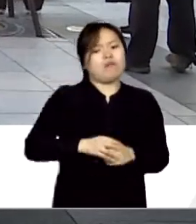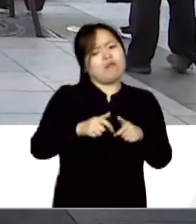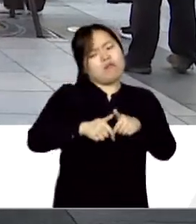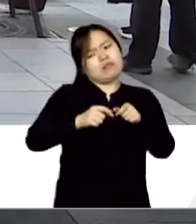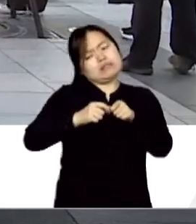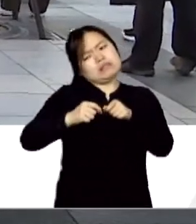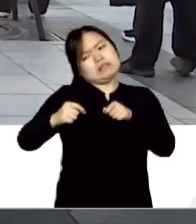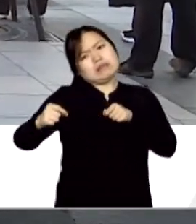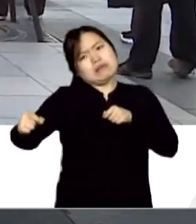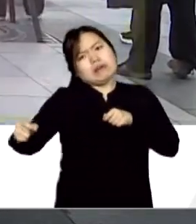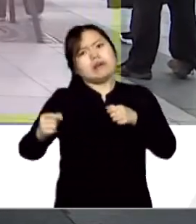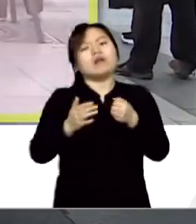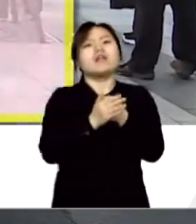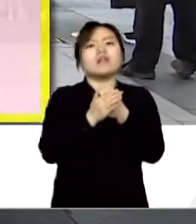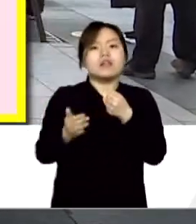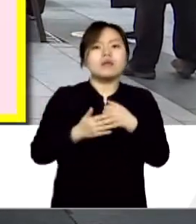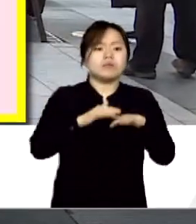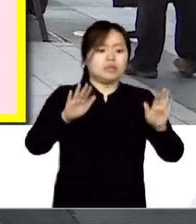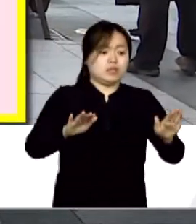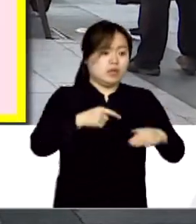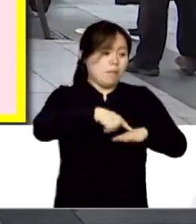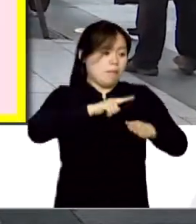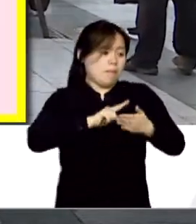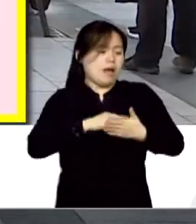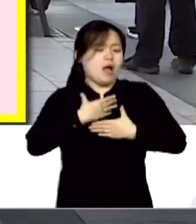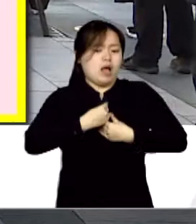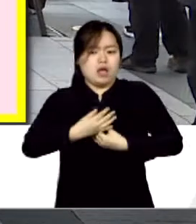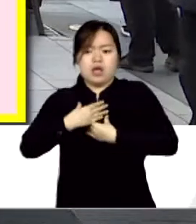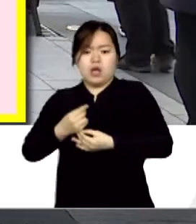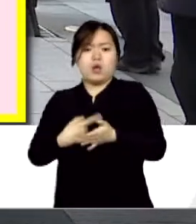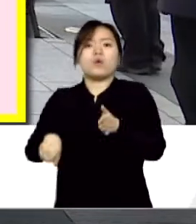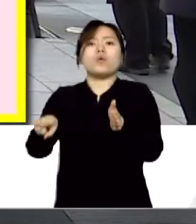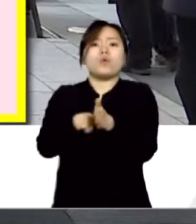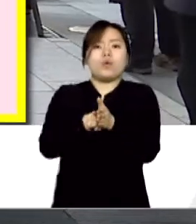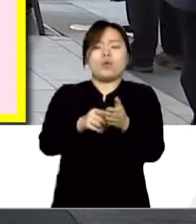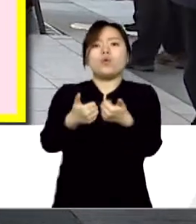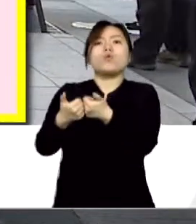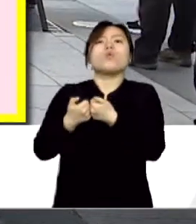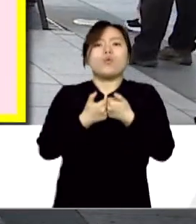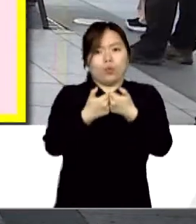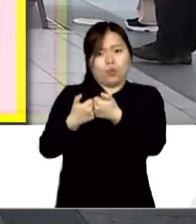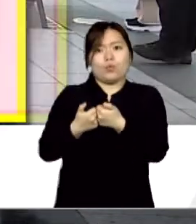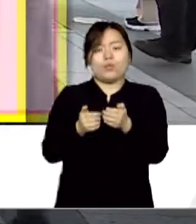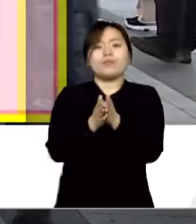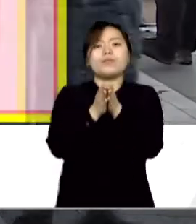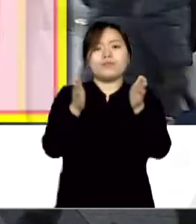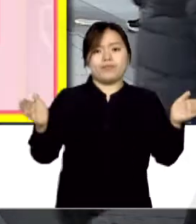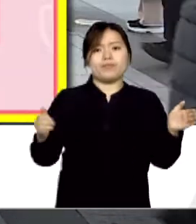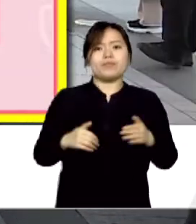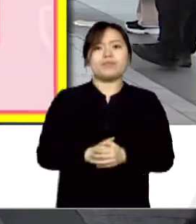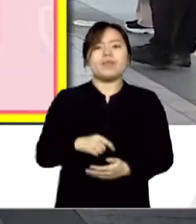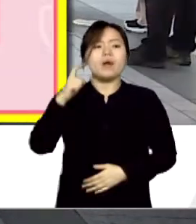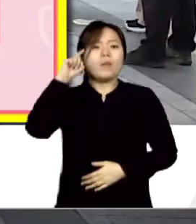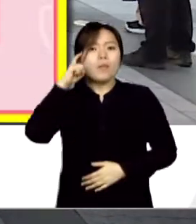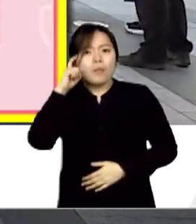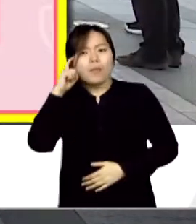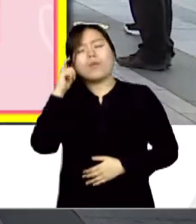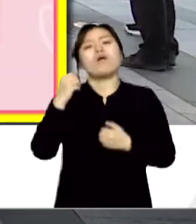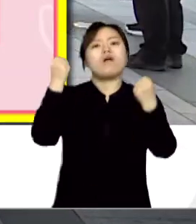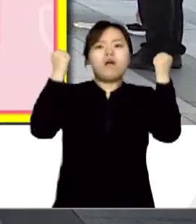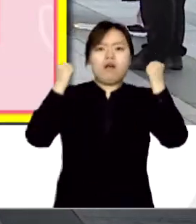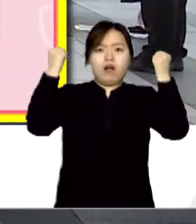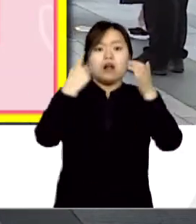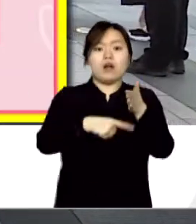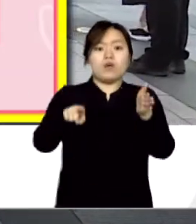코로나19가 장기화되면서 안양시는 시민들의 심리 안정을 위한 온라인 토론회를 개최했습니다. 정신건강